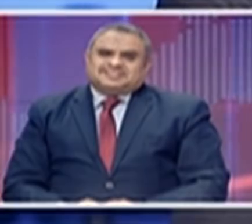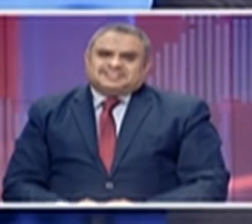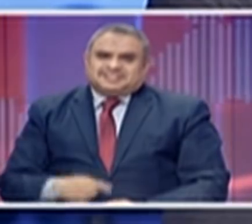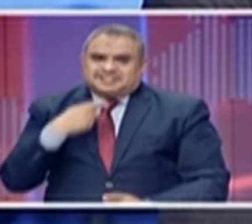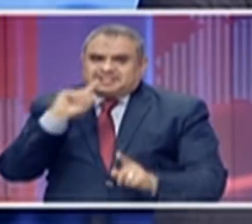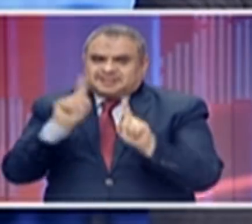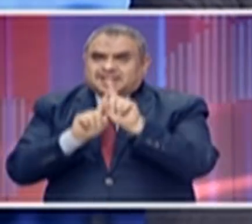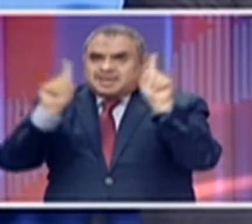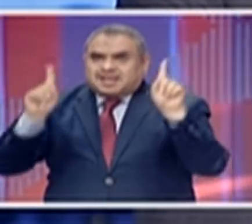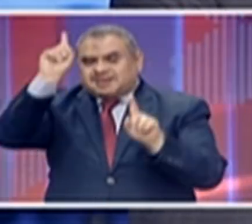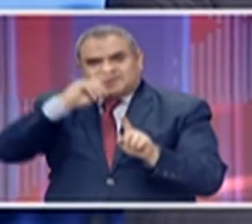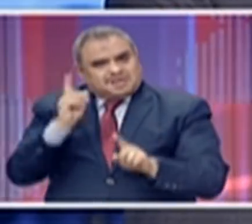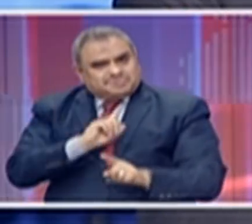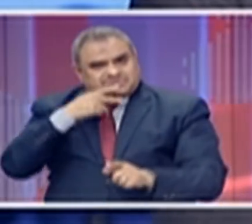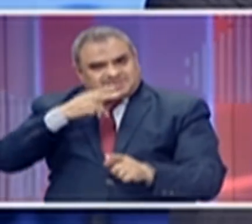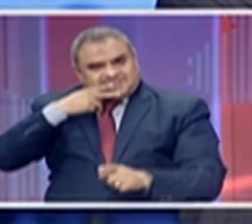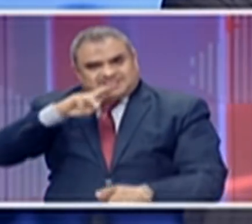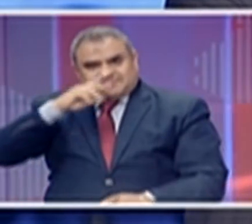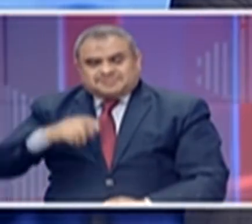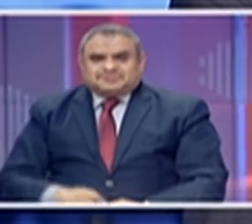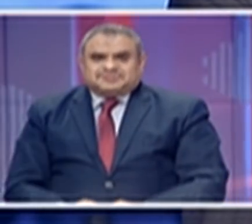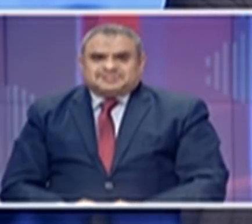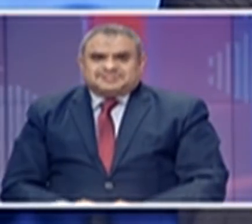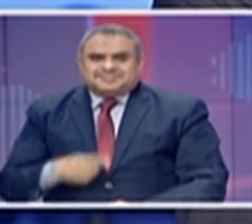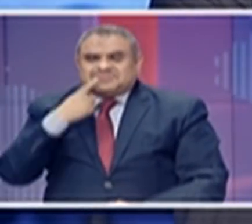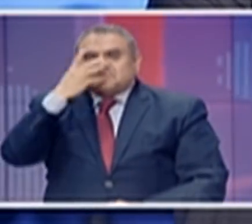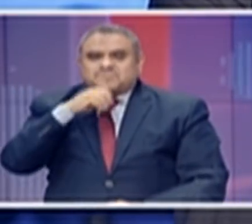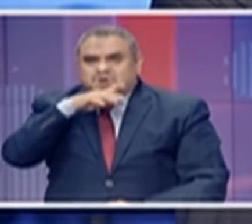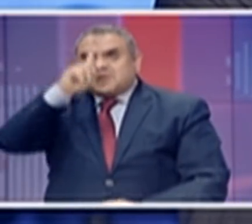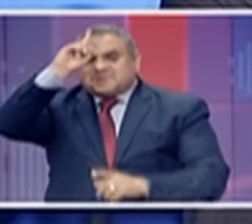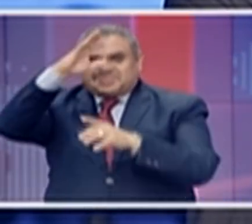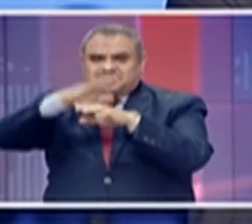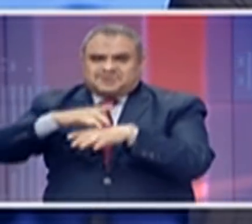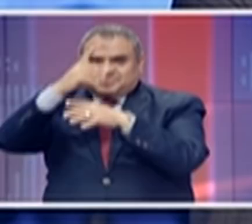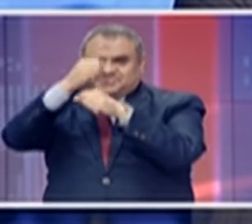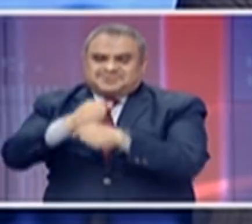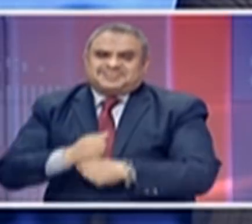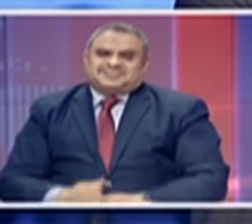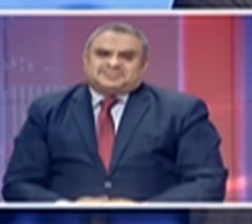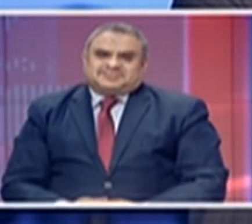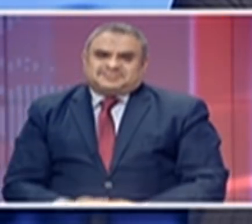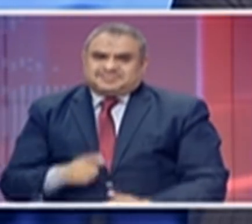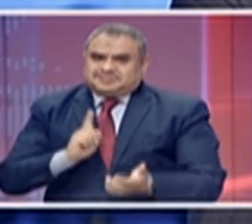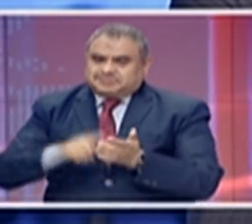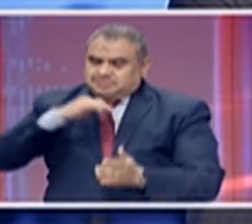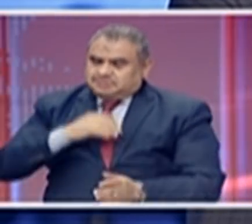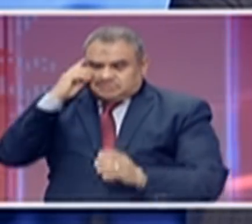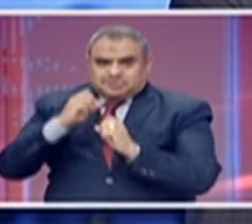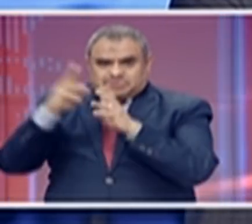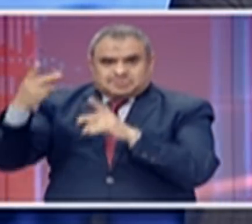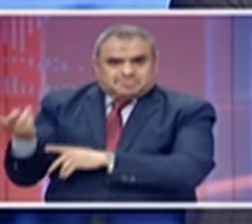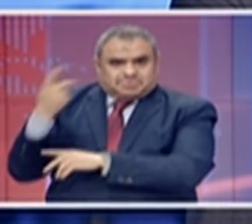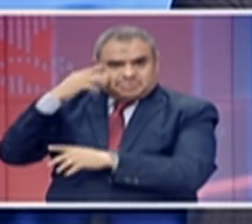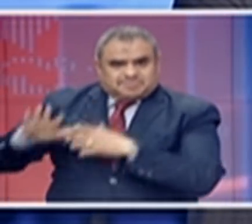واحد الله يا ابني كده. لا اله الا الله، محمد رسول الله. بقول لك ايه، انا مش ناقصك على الصبح، ولا انت